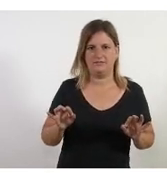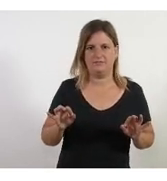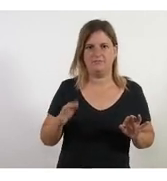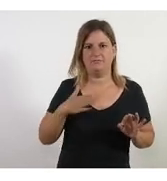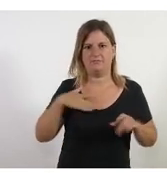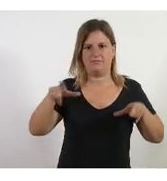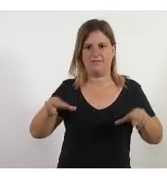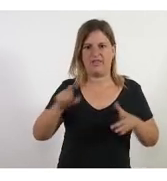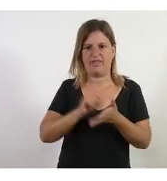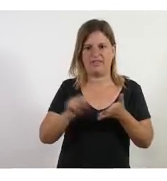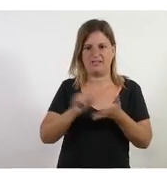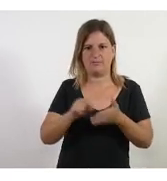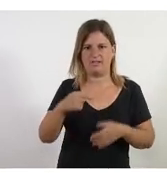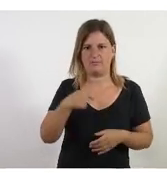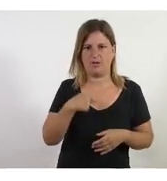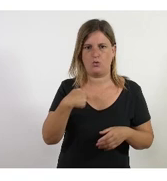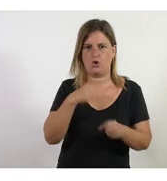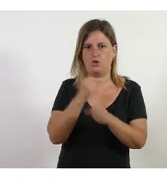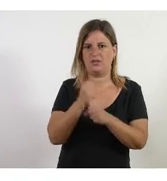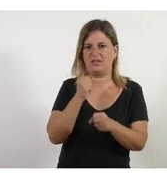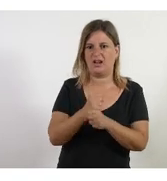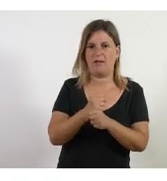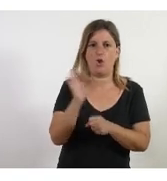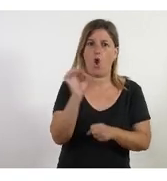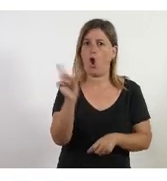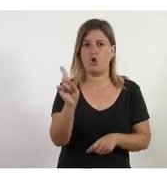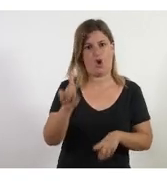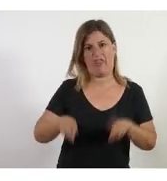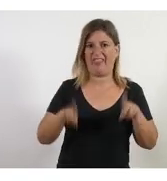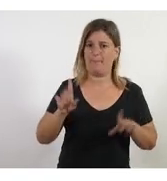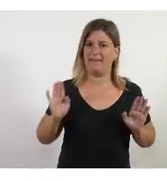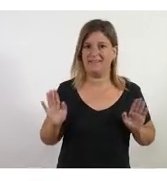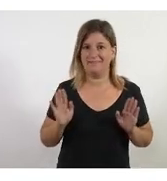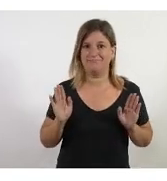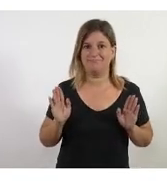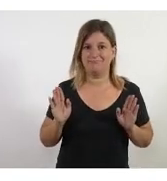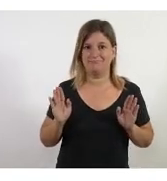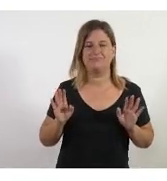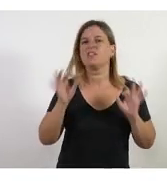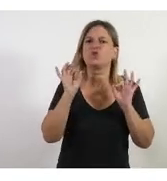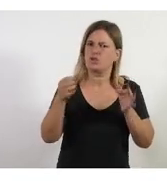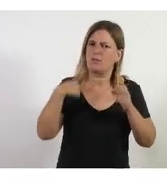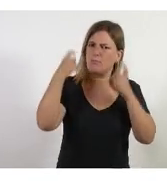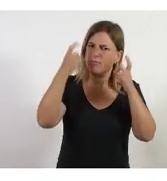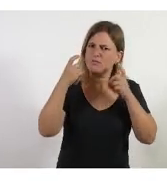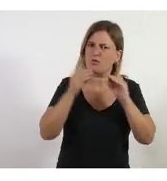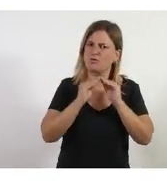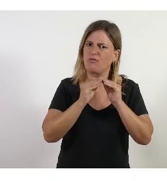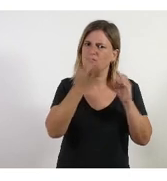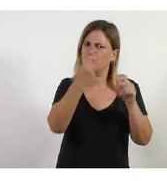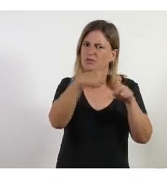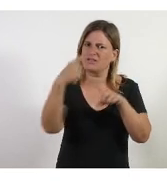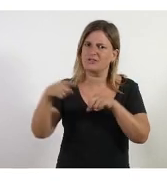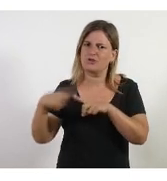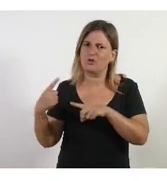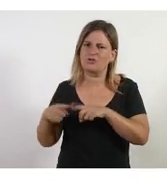despatx, i treballo, o no, depèn, no? I sí que m'esforço i faig moltes coses, però